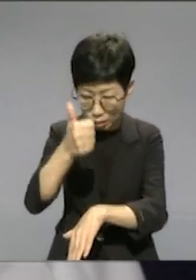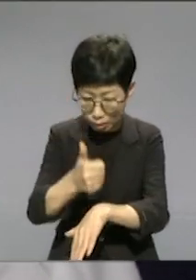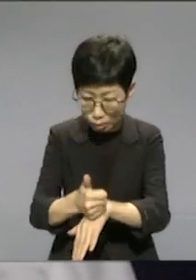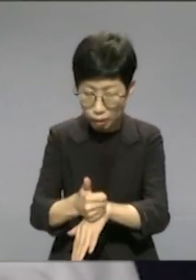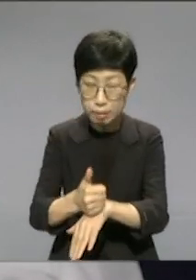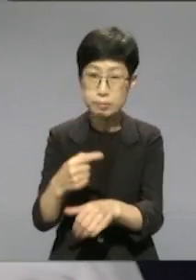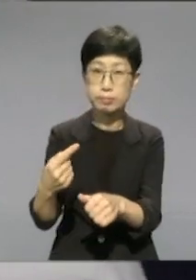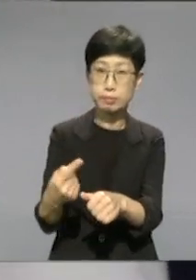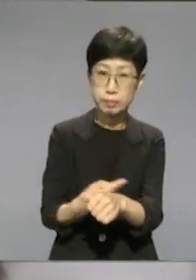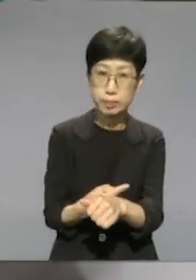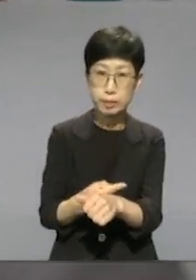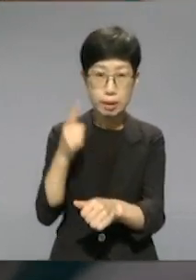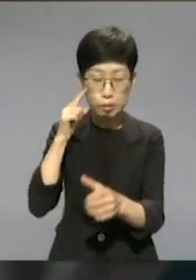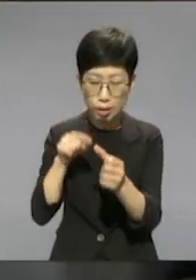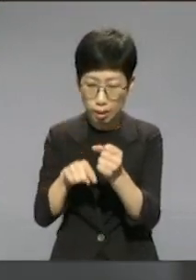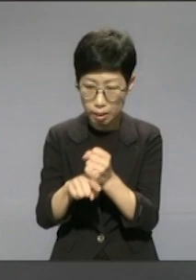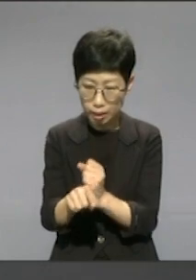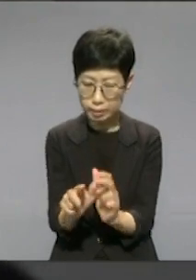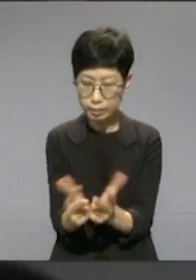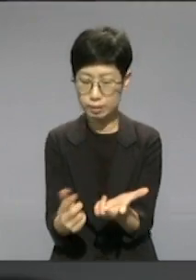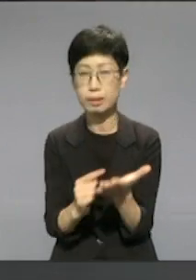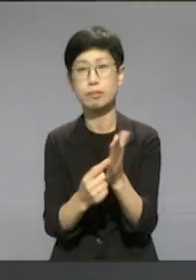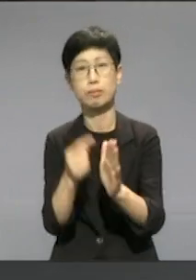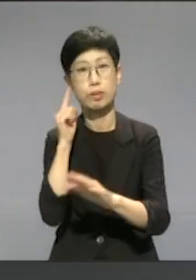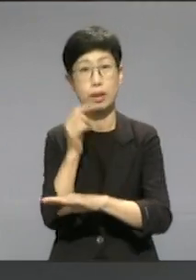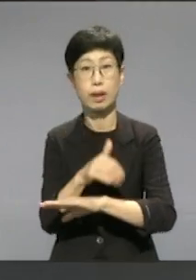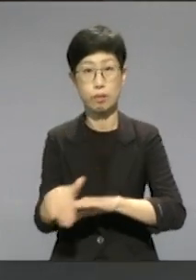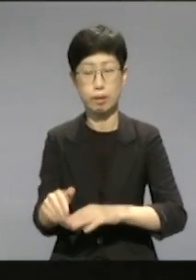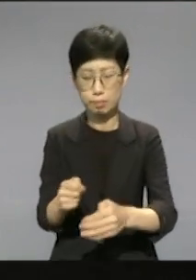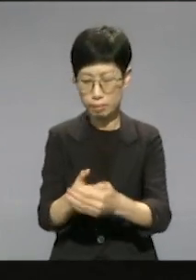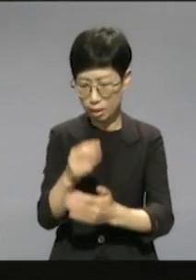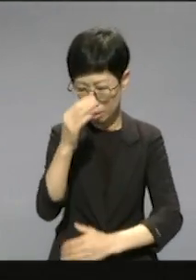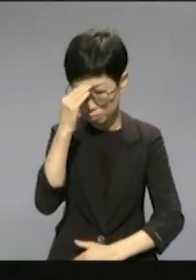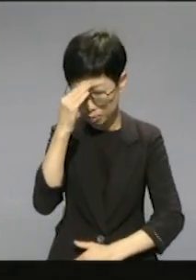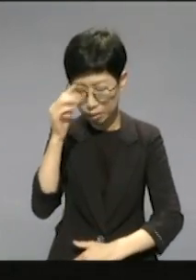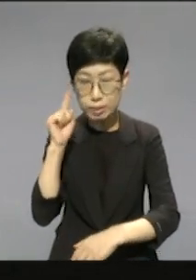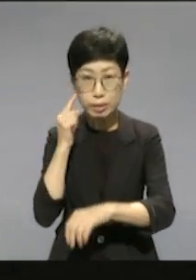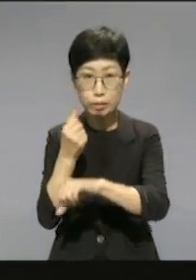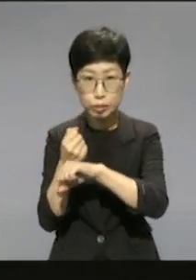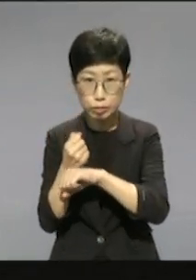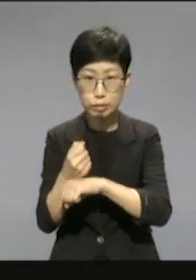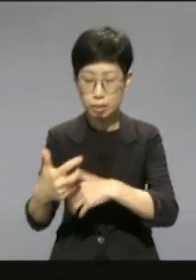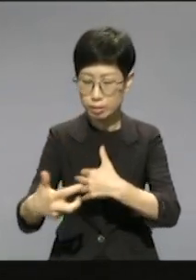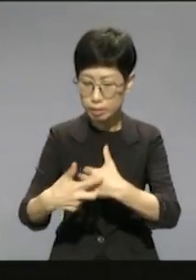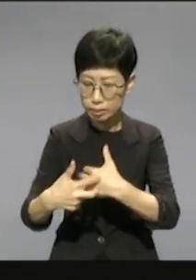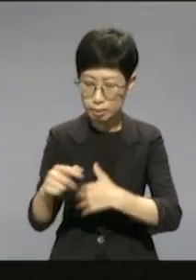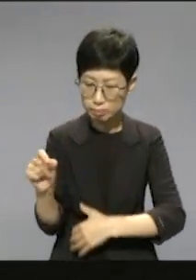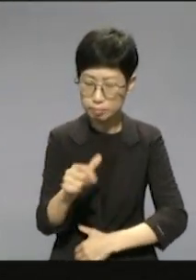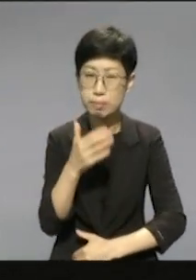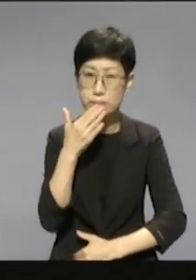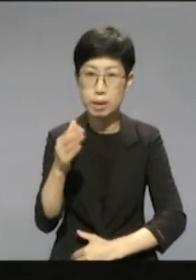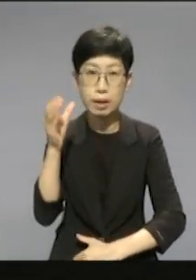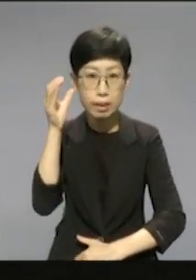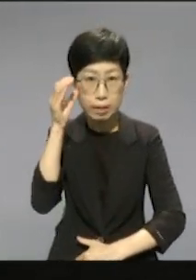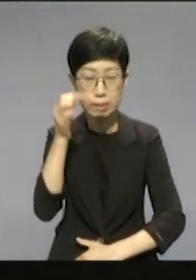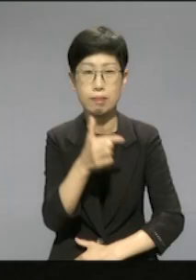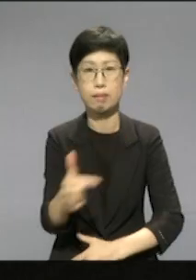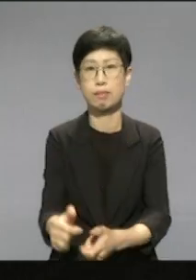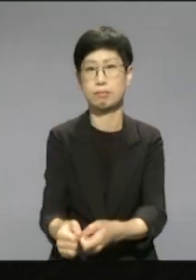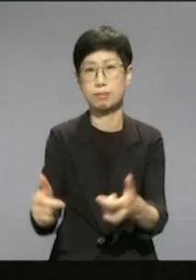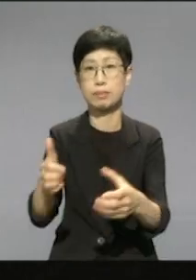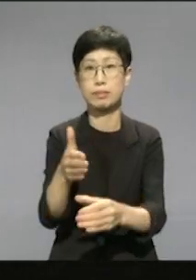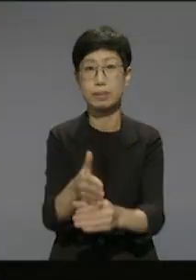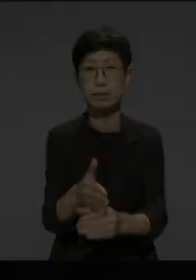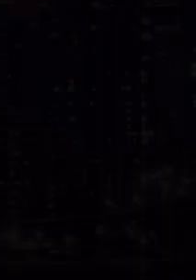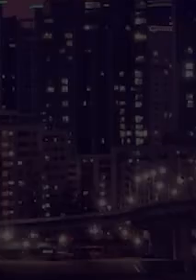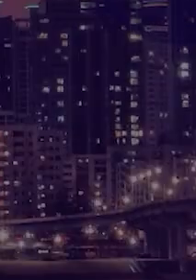결과는 과학전을 사이언스에 발표할 예정으로 희소 질환 연구와 진단을 가속화할 수 있을 것이라는 기대가 커지고